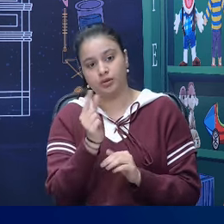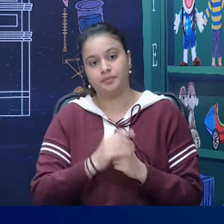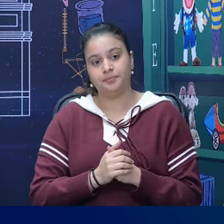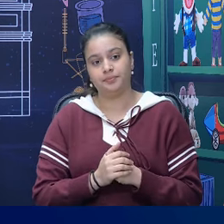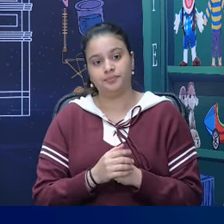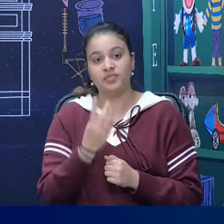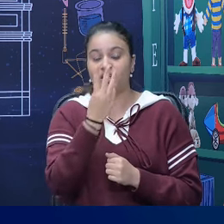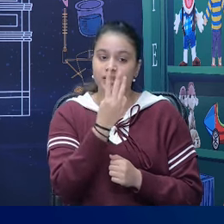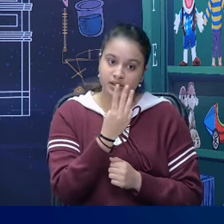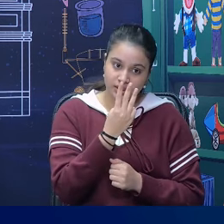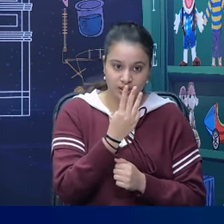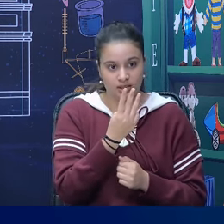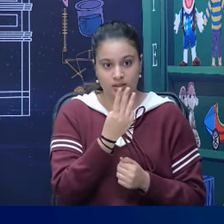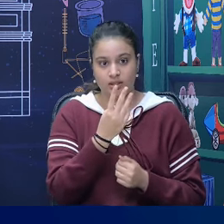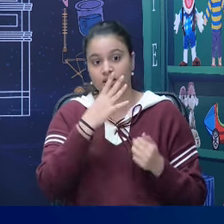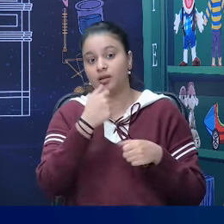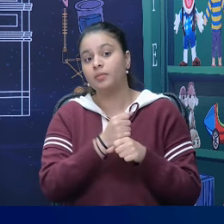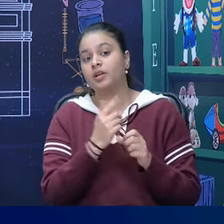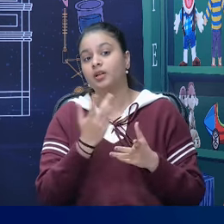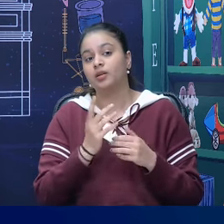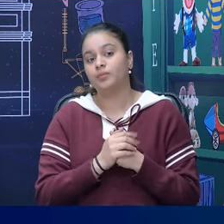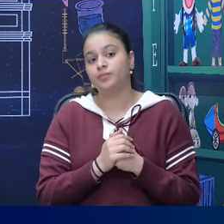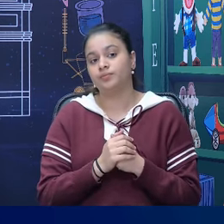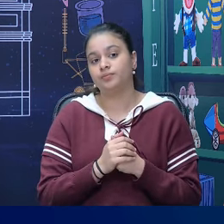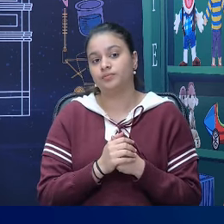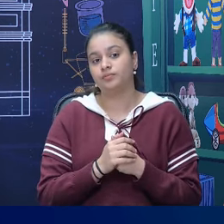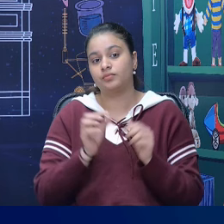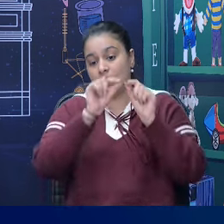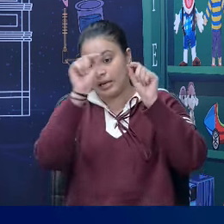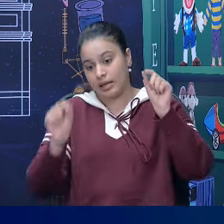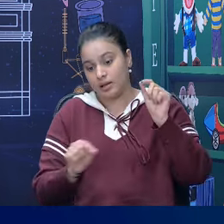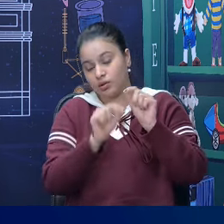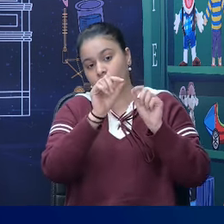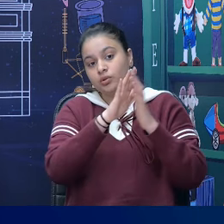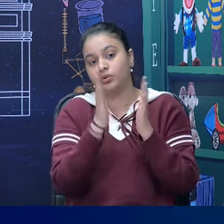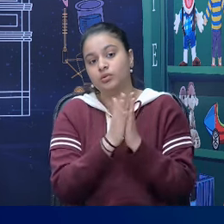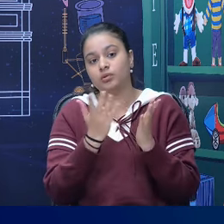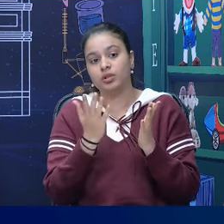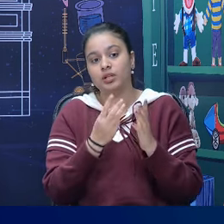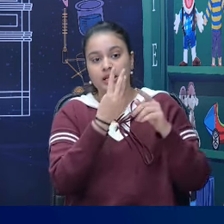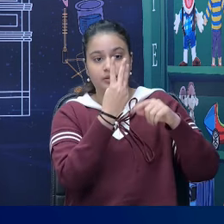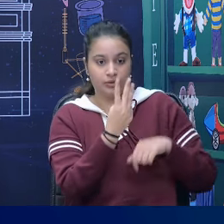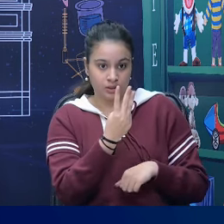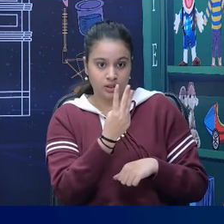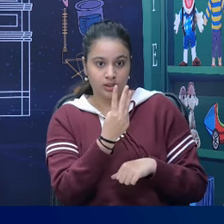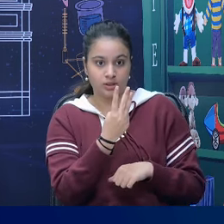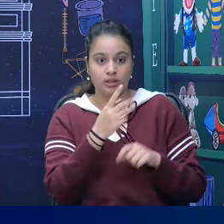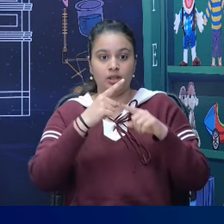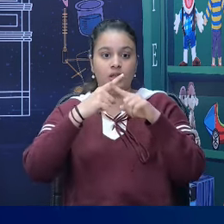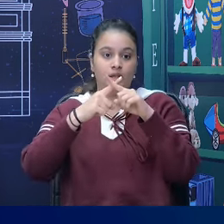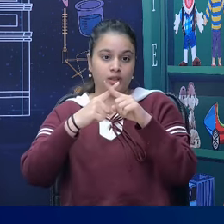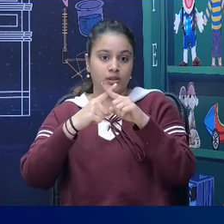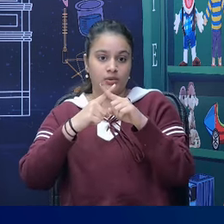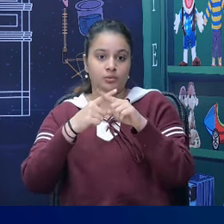हमने लिया जब तीन यूनिट भुजा थी तो हमने क्या किया इसका एरिया कितना आएगा ना थ्री यूनिट्स